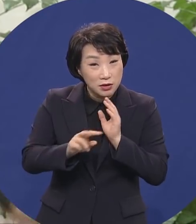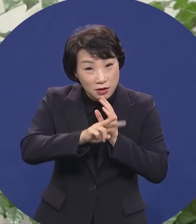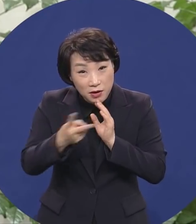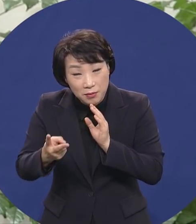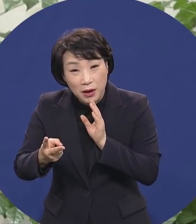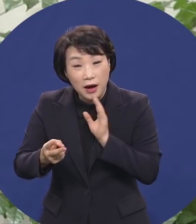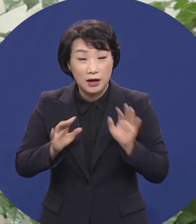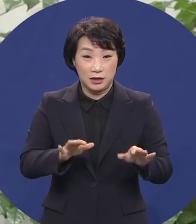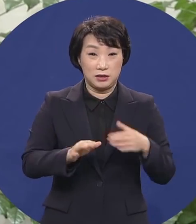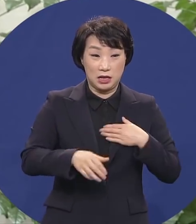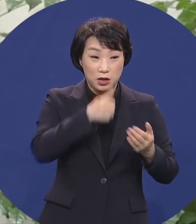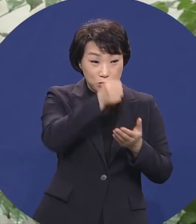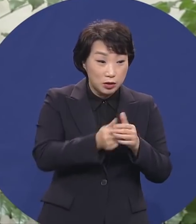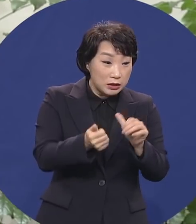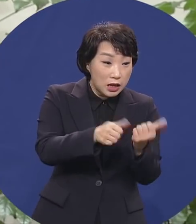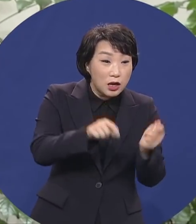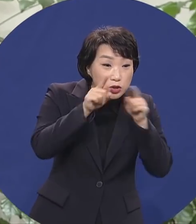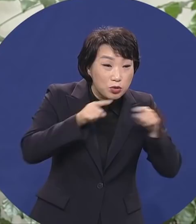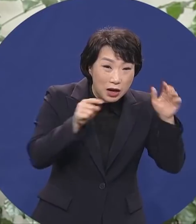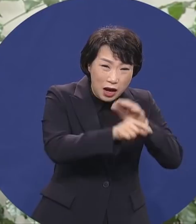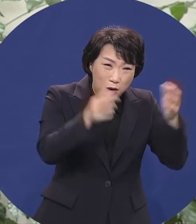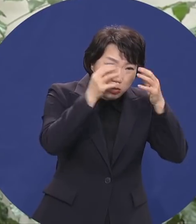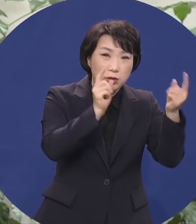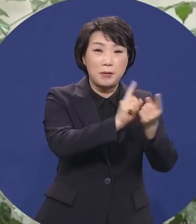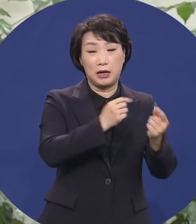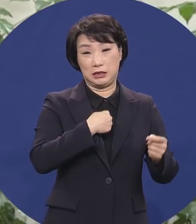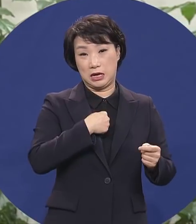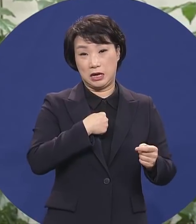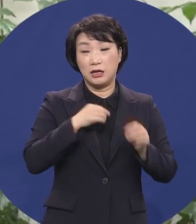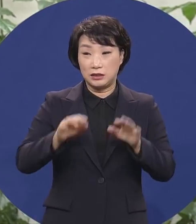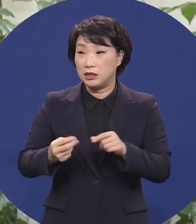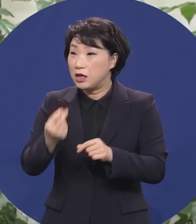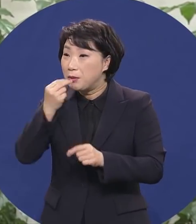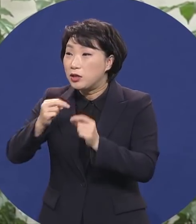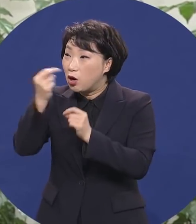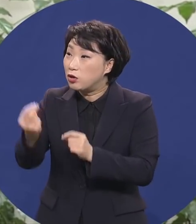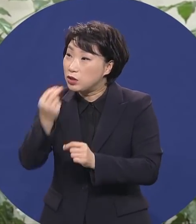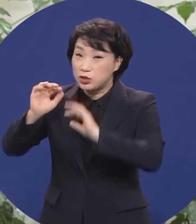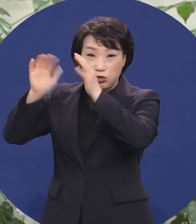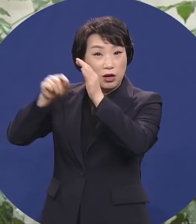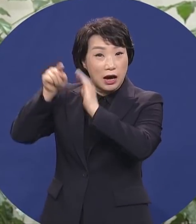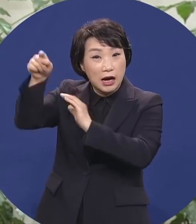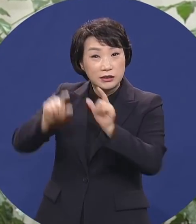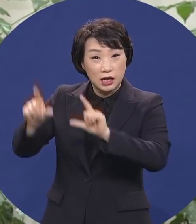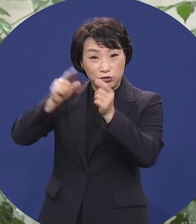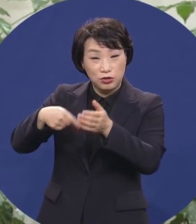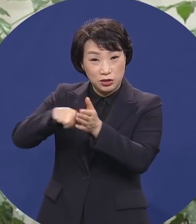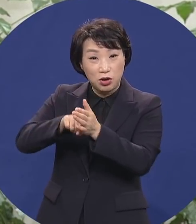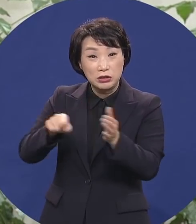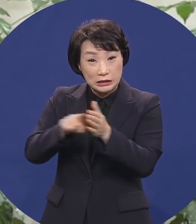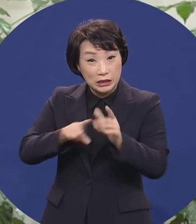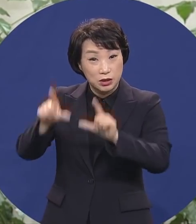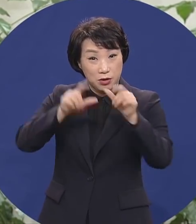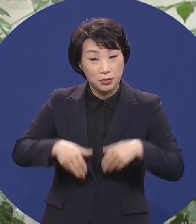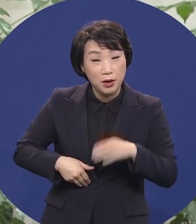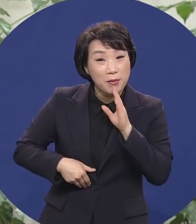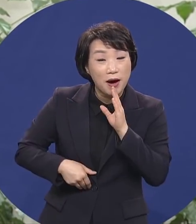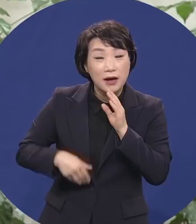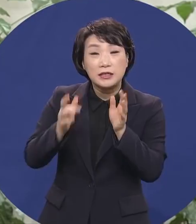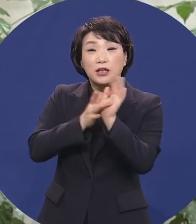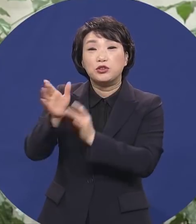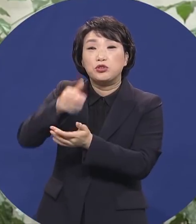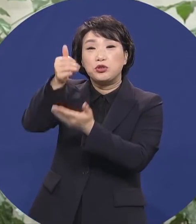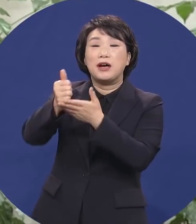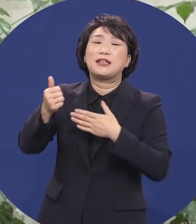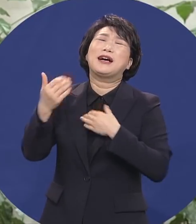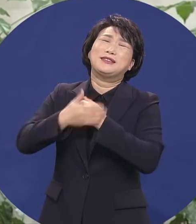고통당할 사람이 생명과 영생과 천국에서 영원히 살려고 신앙생활해. 예수 그리스도가 나에게 그 은혜를 주신